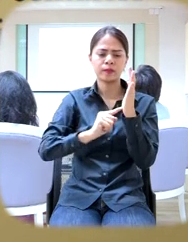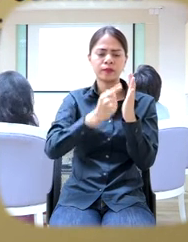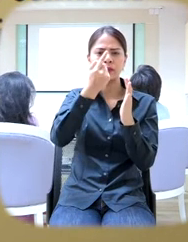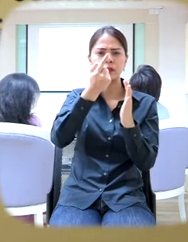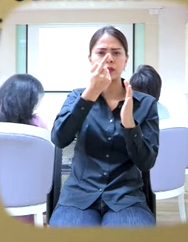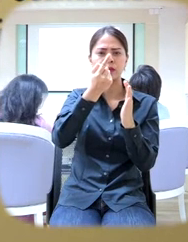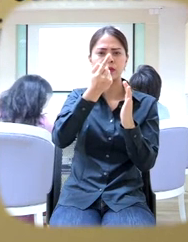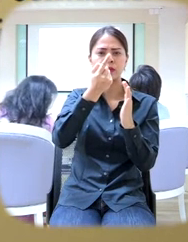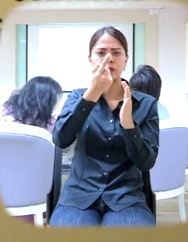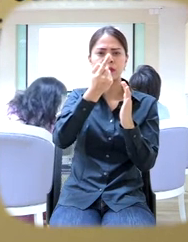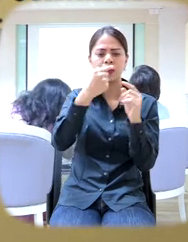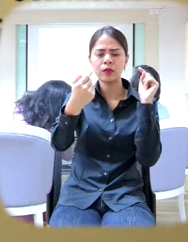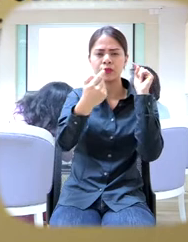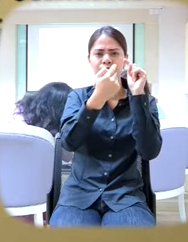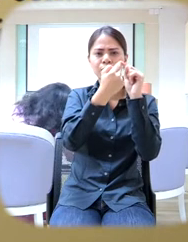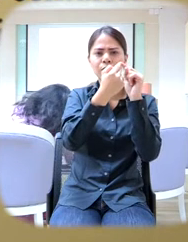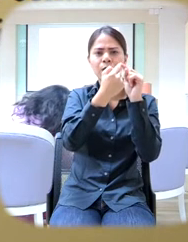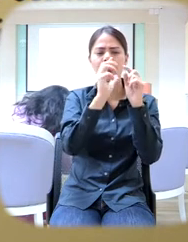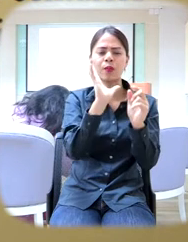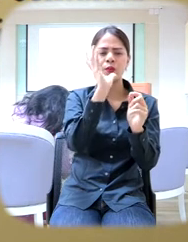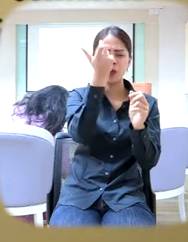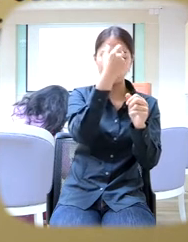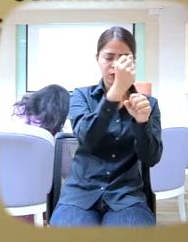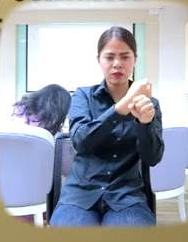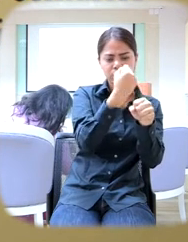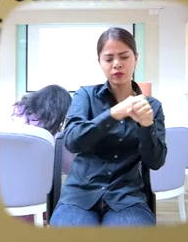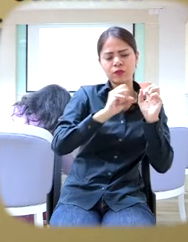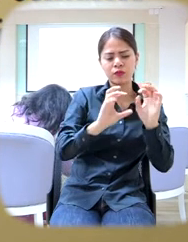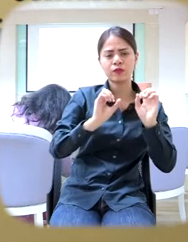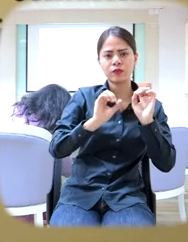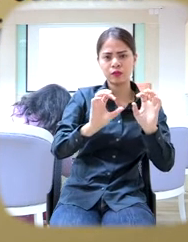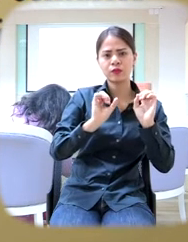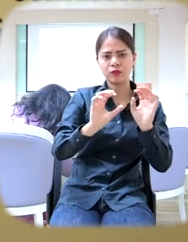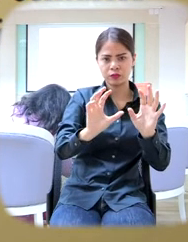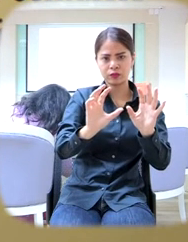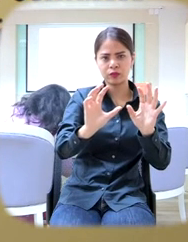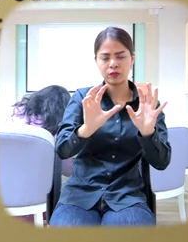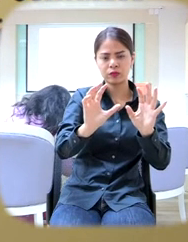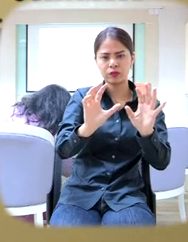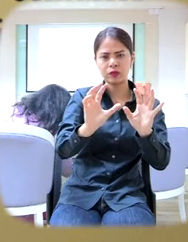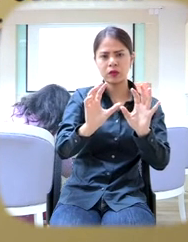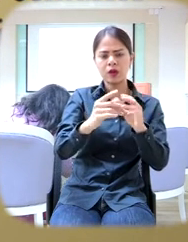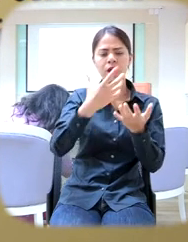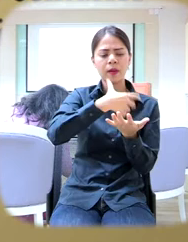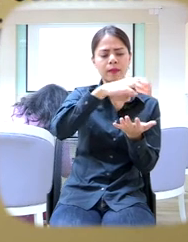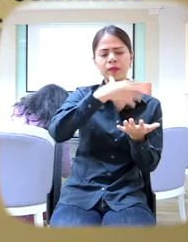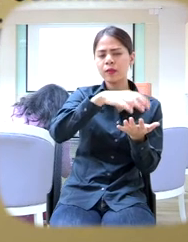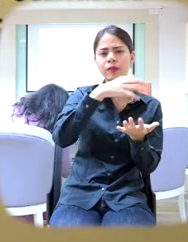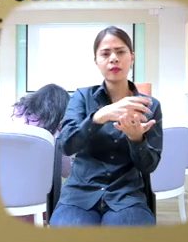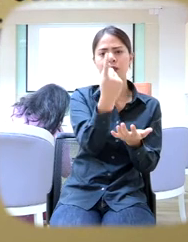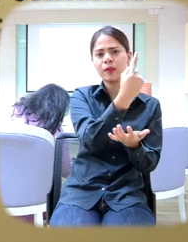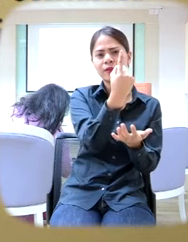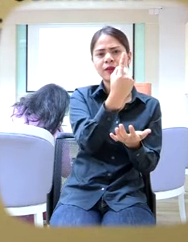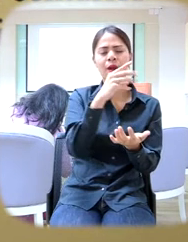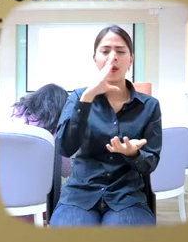องก็คือถ่ายทอดในทางมุขปาฐะการฝึกสอนอย่างที่อาจารย์ใช้คำว่าเมนทอลลี่นะครับคือไม่ใช่แค่ออรัลลี่อย่างเดียวคือไม่ใช่ทางป